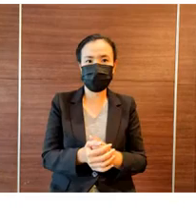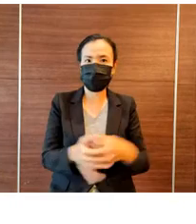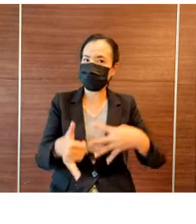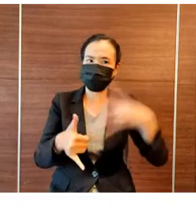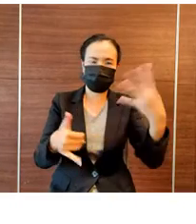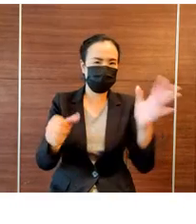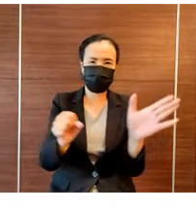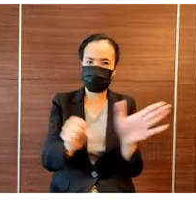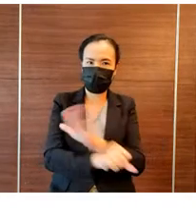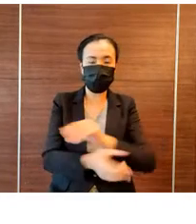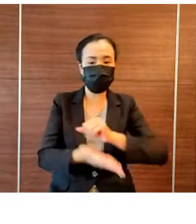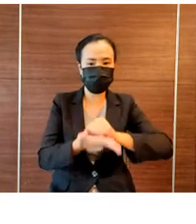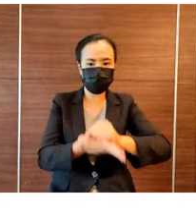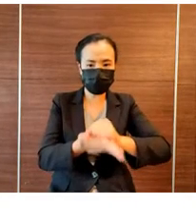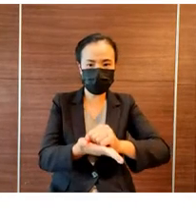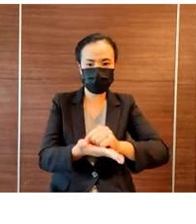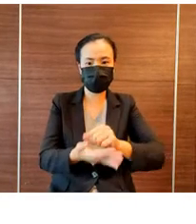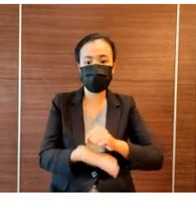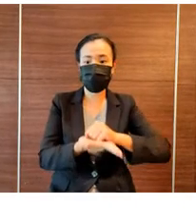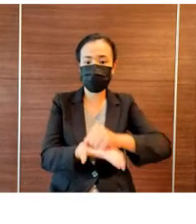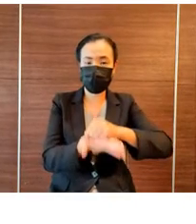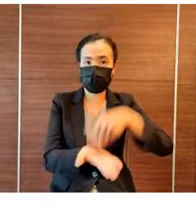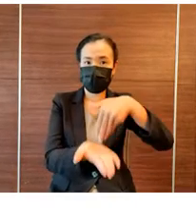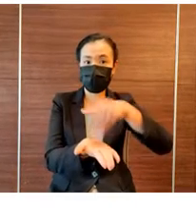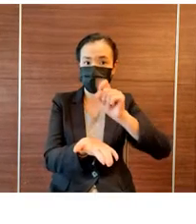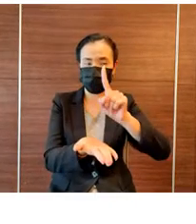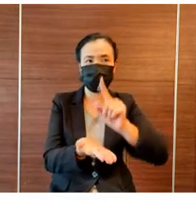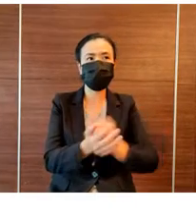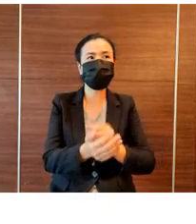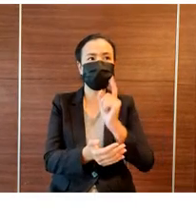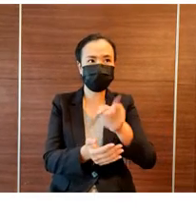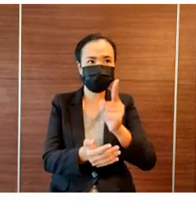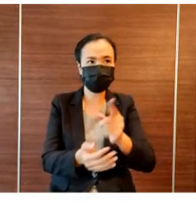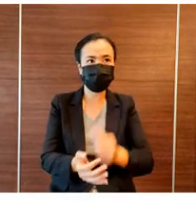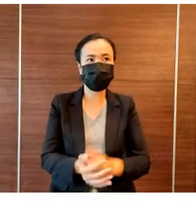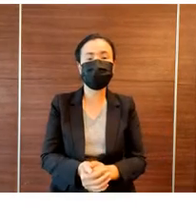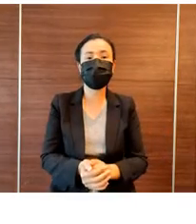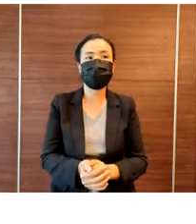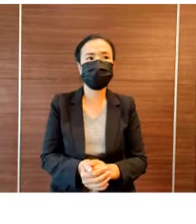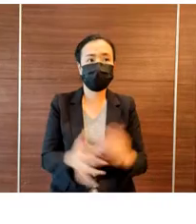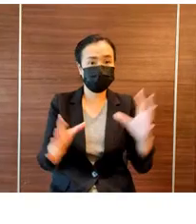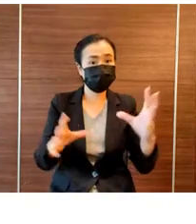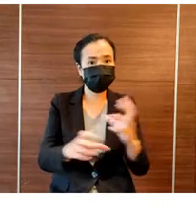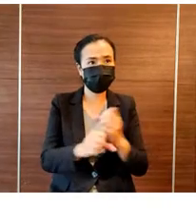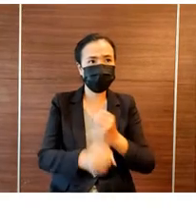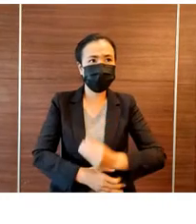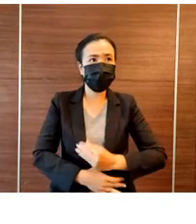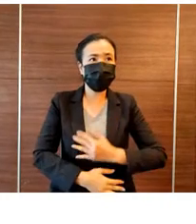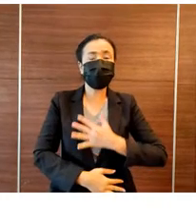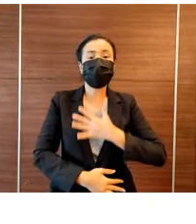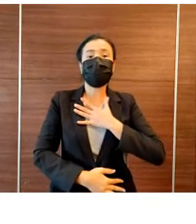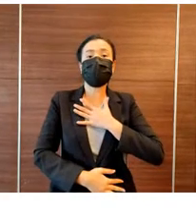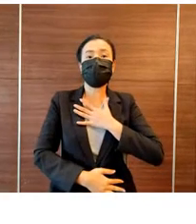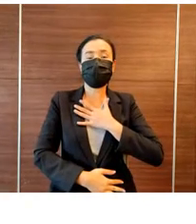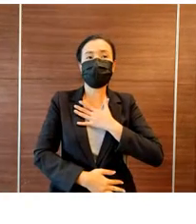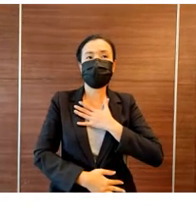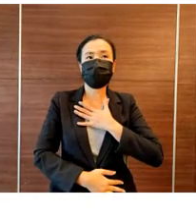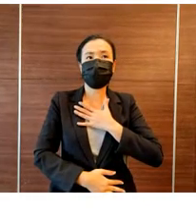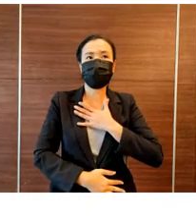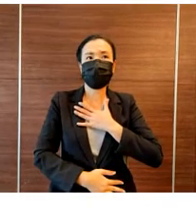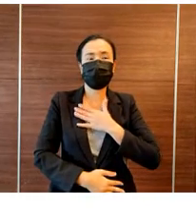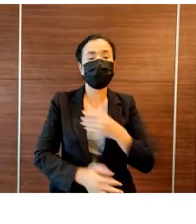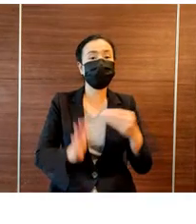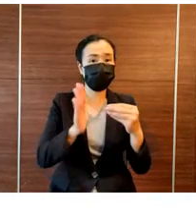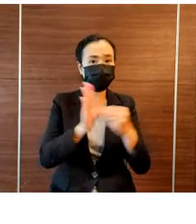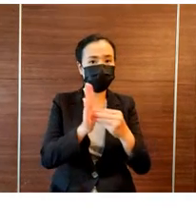ครบวงจรมากที่บอกเป็นวันสต็อปเซอร์วิสที่แท้จริงเลยนะครับจนสุดท้ายเนี่ยภูมิใจที่สุดเลยก็คือของคาเป้งคอกเนี่ย